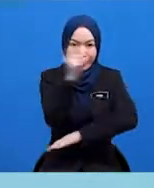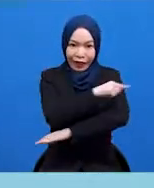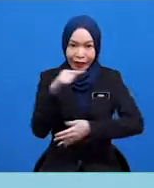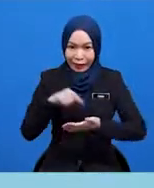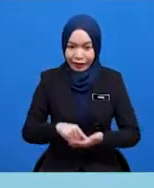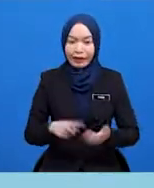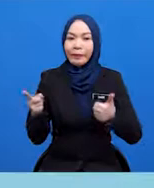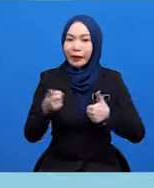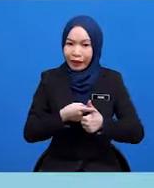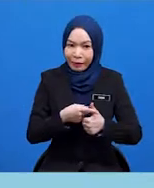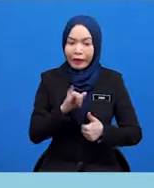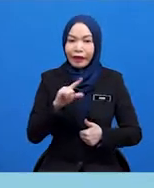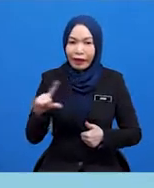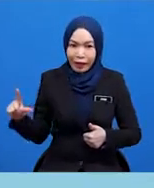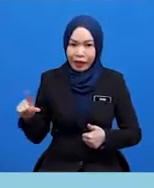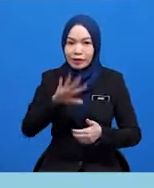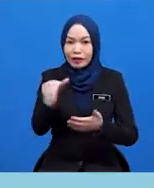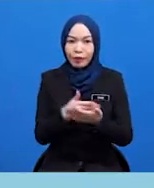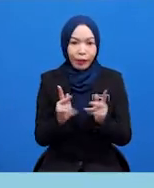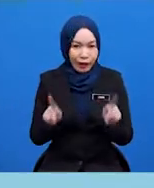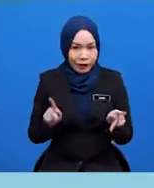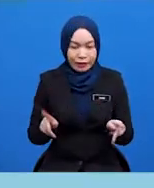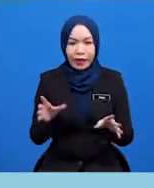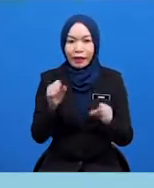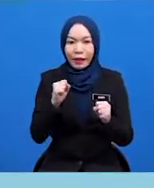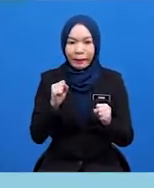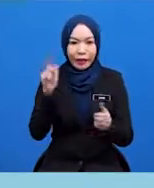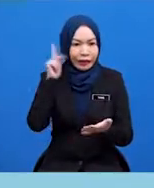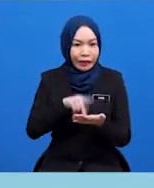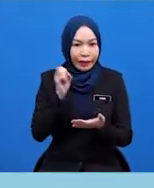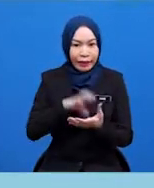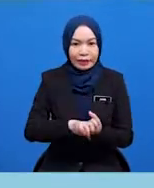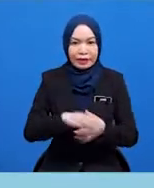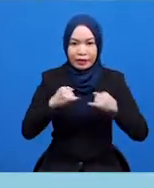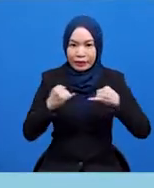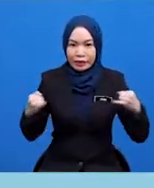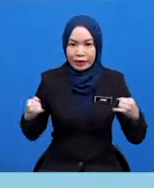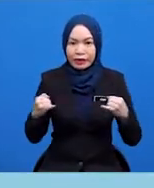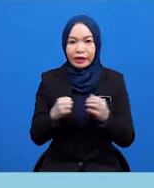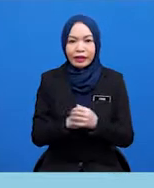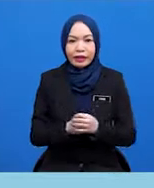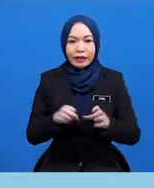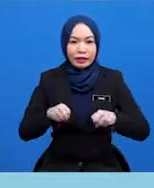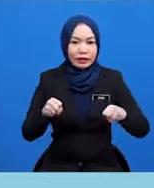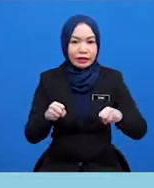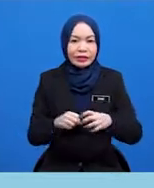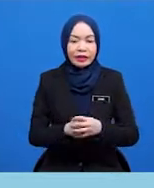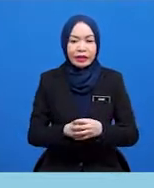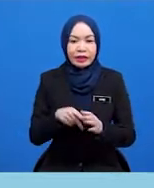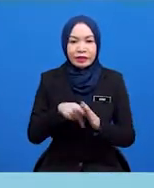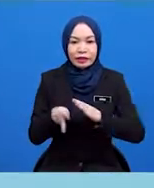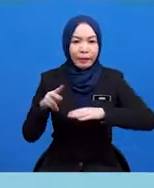Objektif yang pertama ialah semua pelajar dapat mengenal pasti jenis-jenis sistem pertanian di